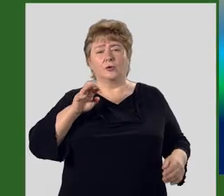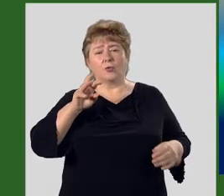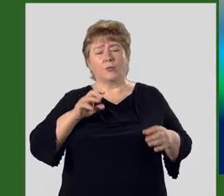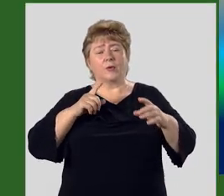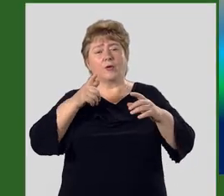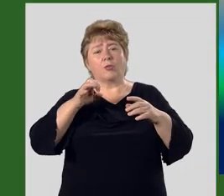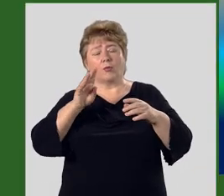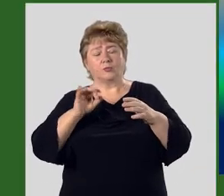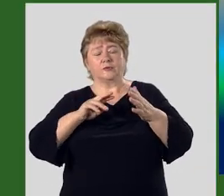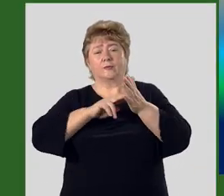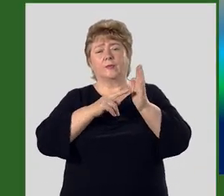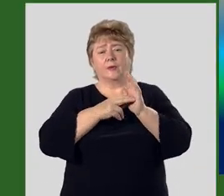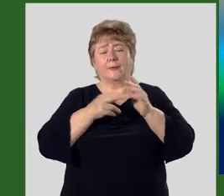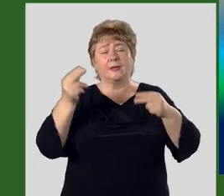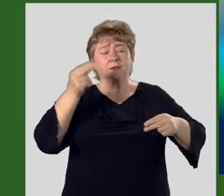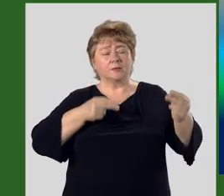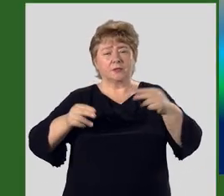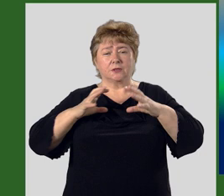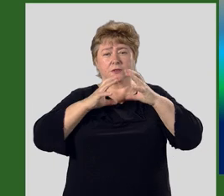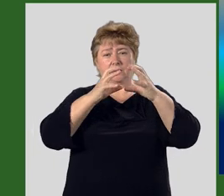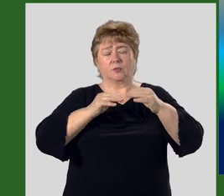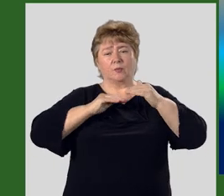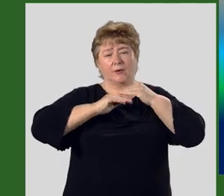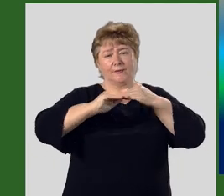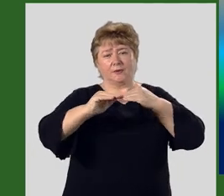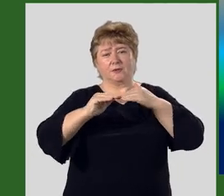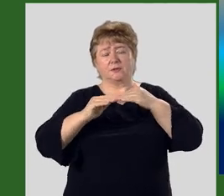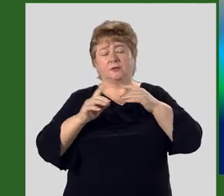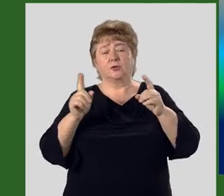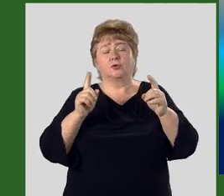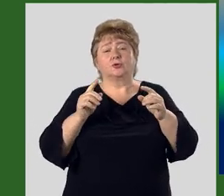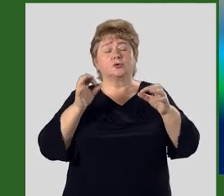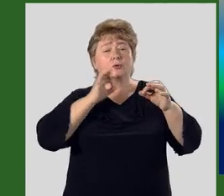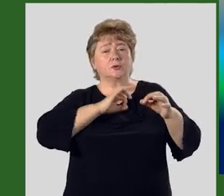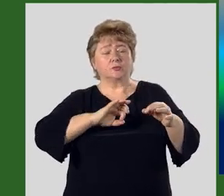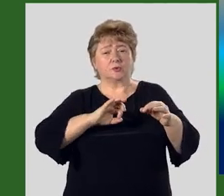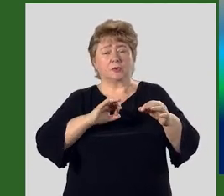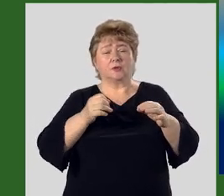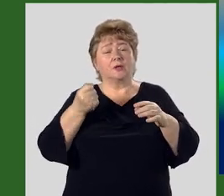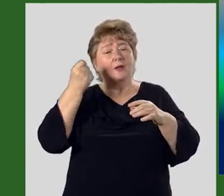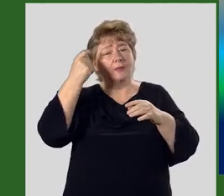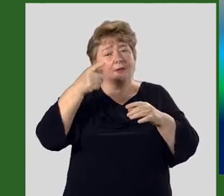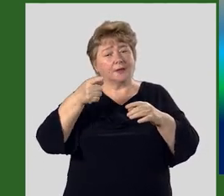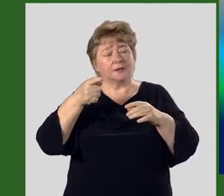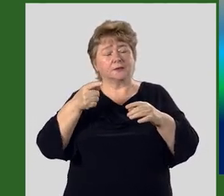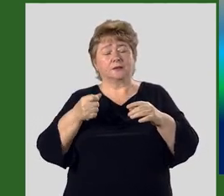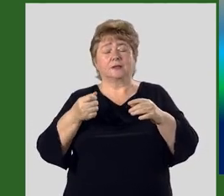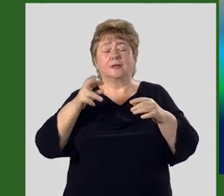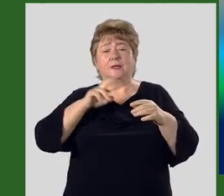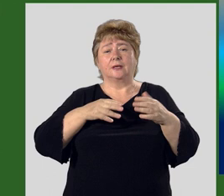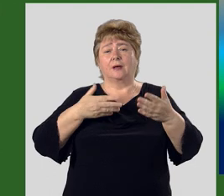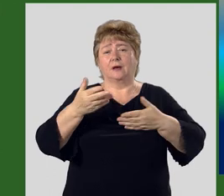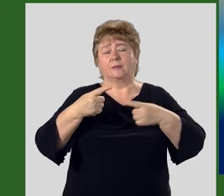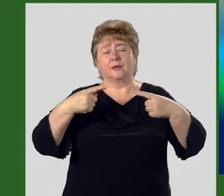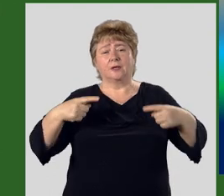Кроме глобуса и планов для изображения земной поверхности, что используют? Отгадайте. Я